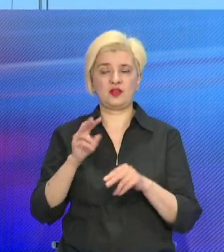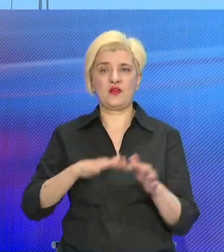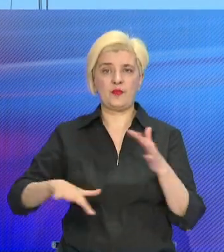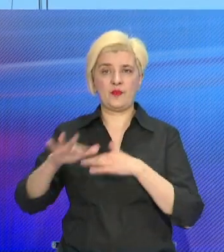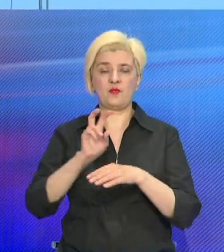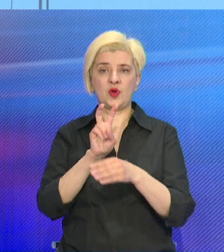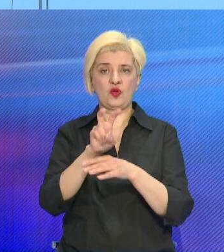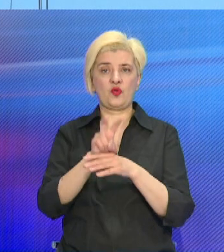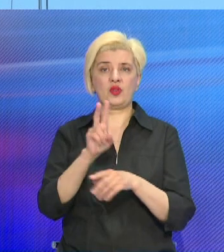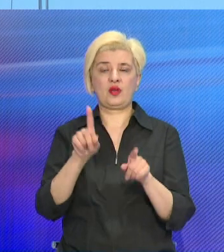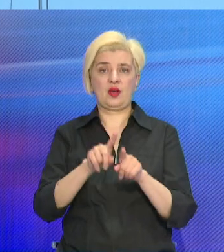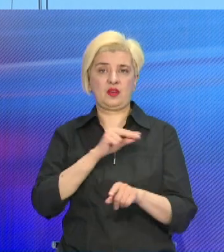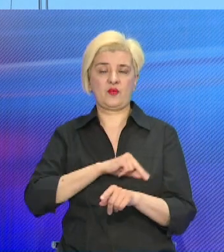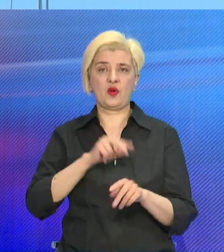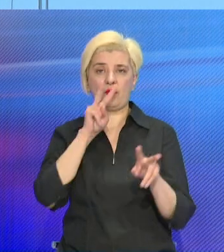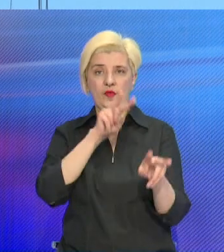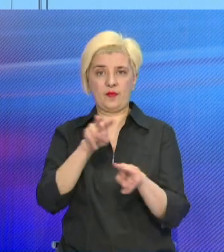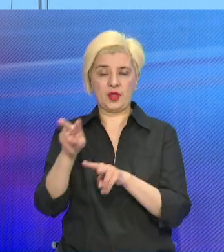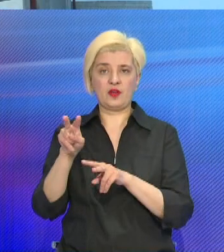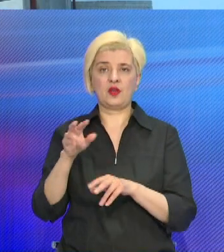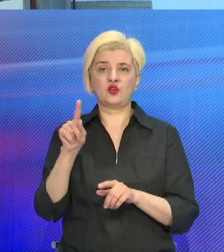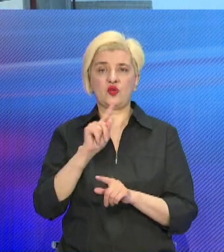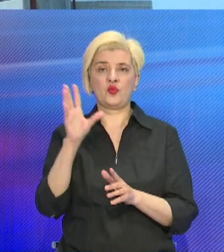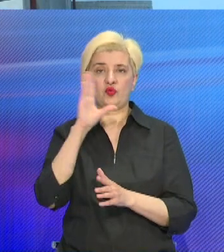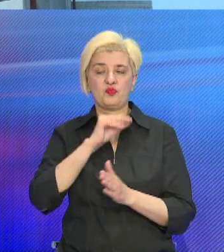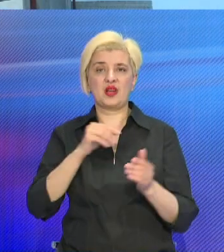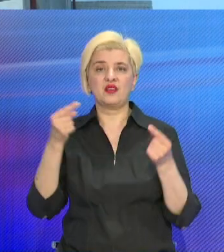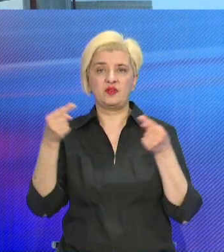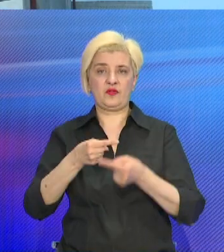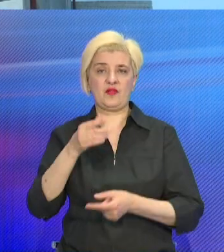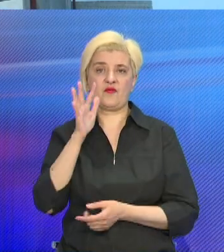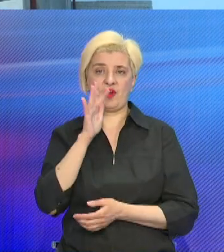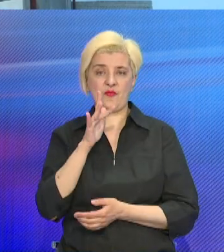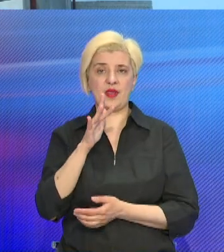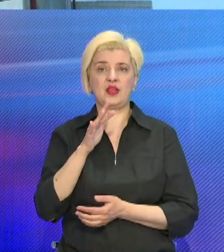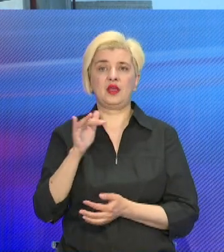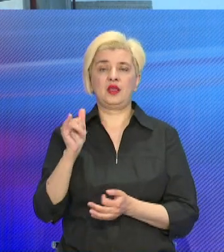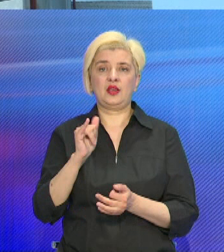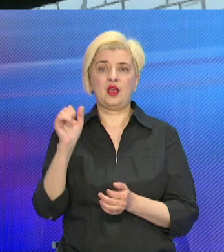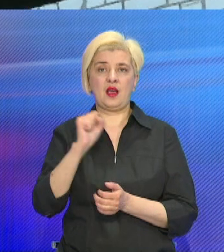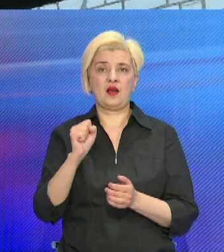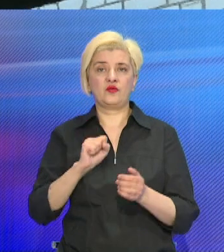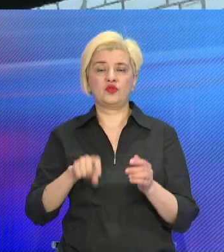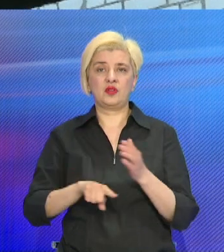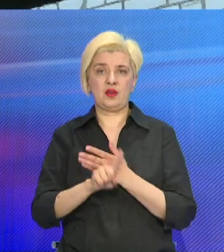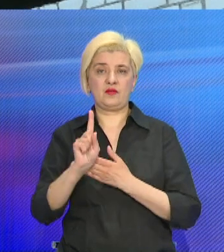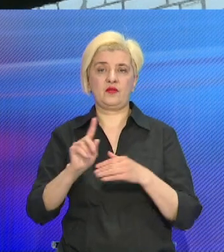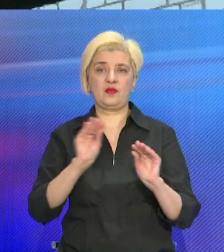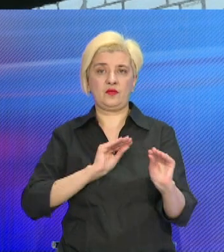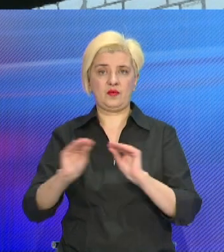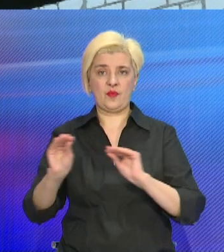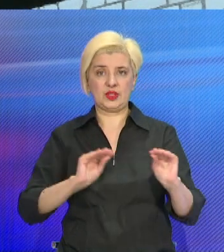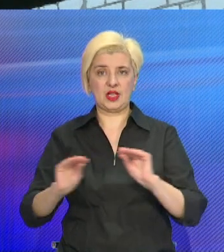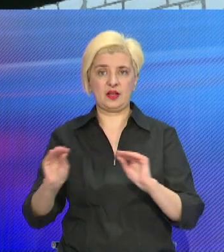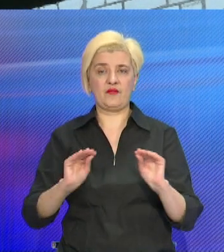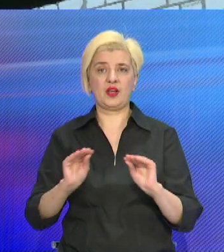Треба, каб будовники поспели у термин, а жнивень пошел на наведение парадку в школе и саде и наполнение помешканий необходимыми меблями и обсталяванием.